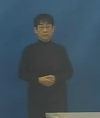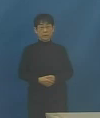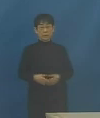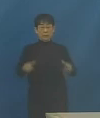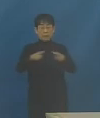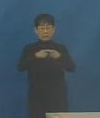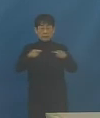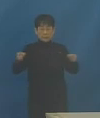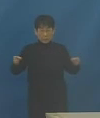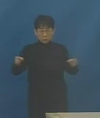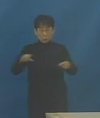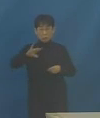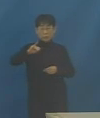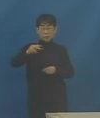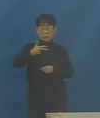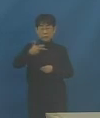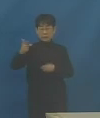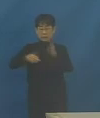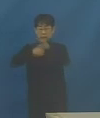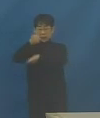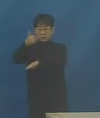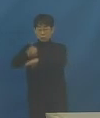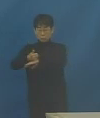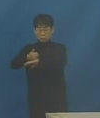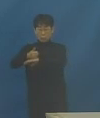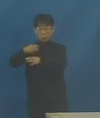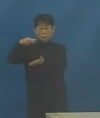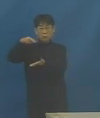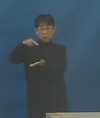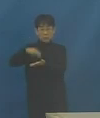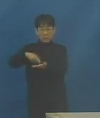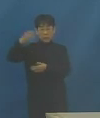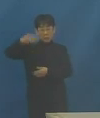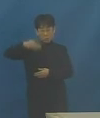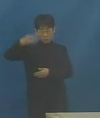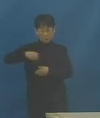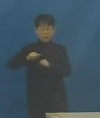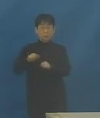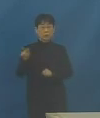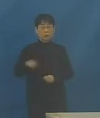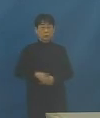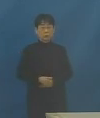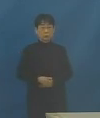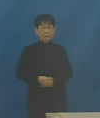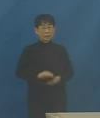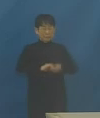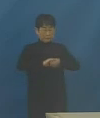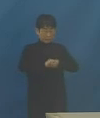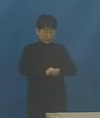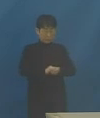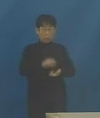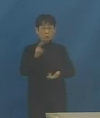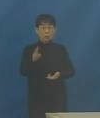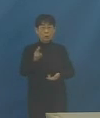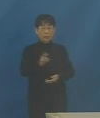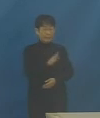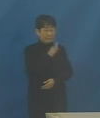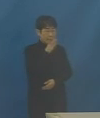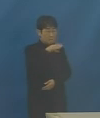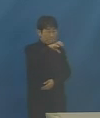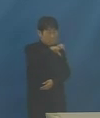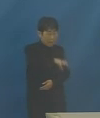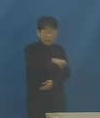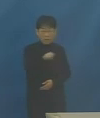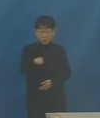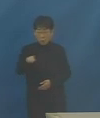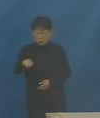知事会長として評価をいたしたいと思いますぜひですねこれからもうこうしたの現場の意見に